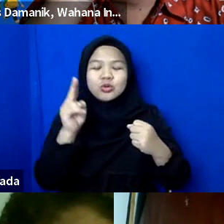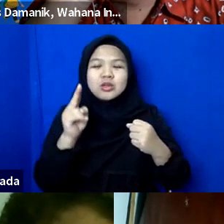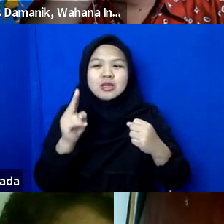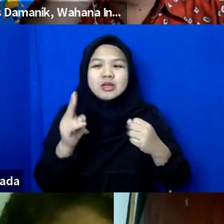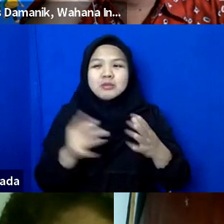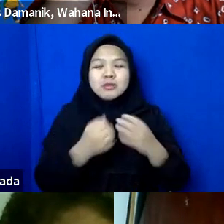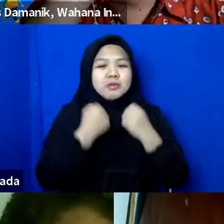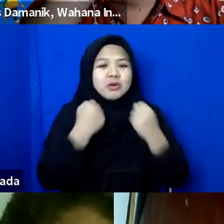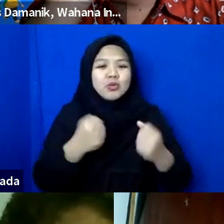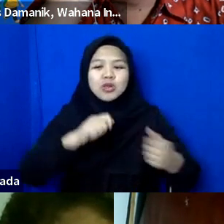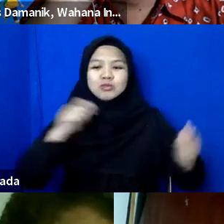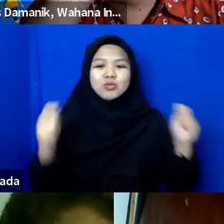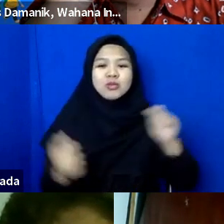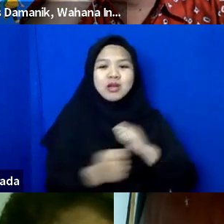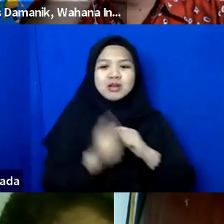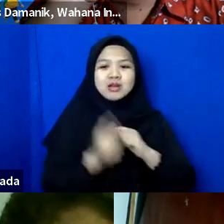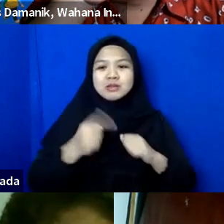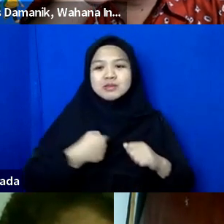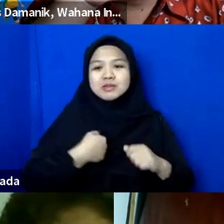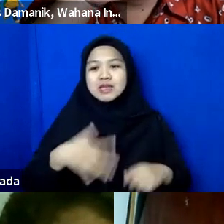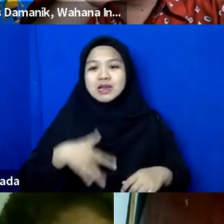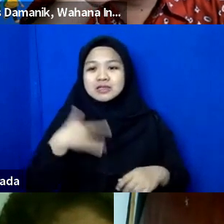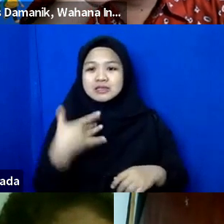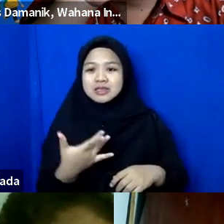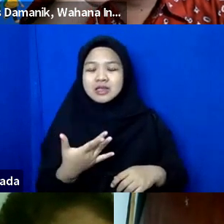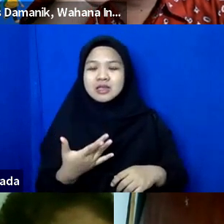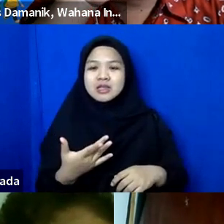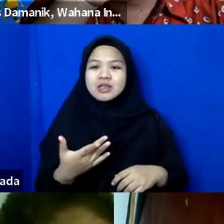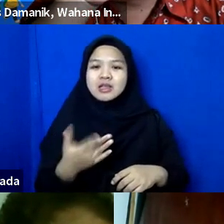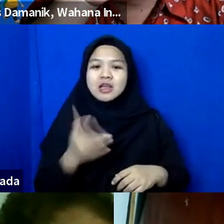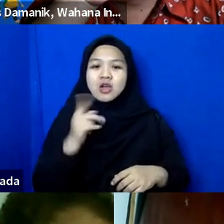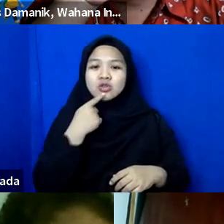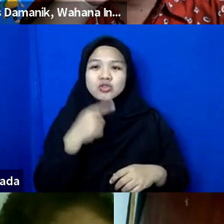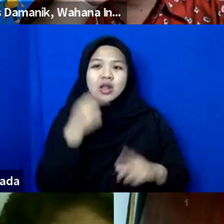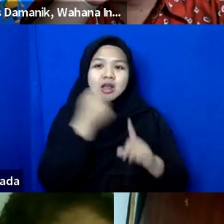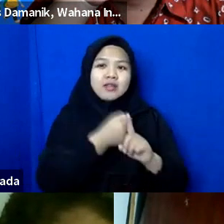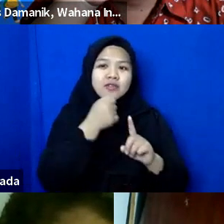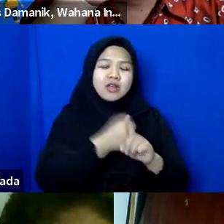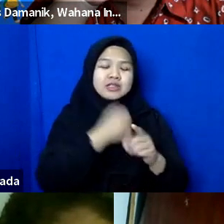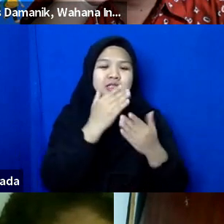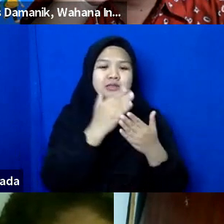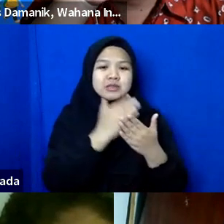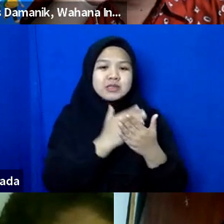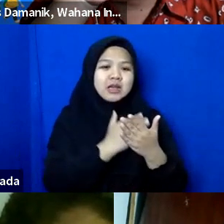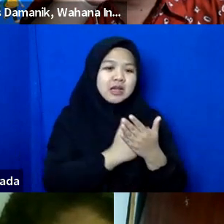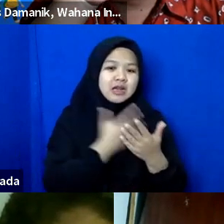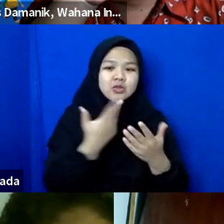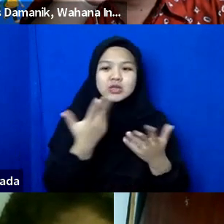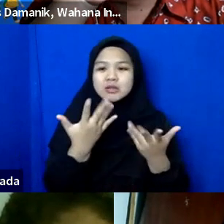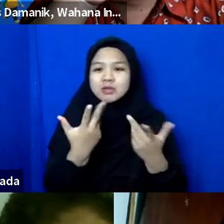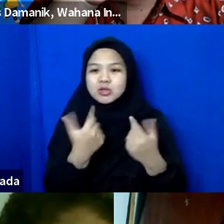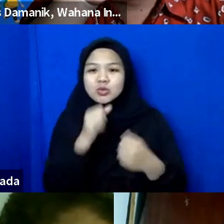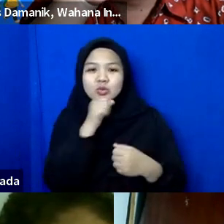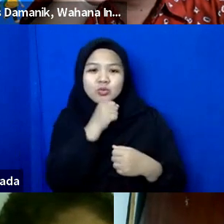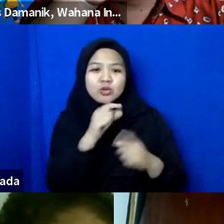memperkuat perubahan itu Karena saya rasa apa-apa kalau bicara advokasi kebijakan kalau kita ngitung dari